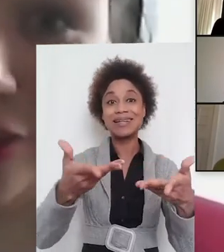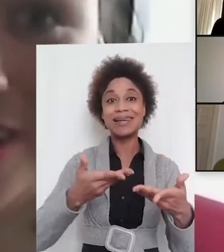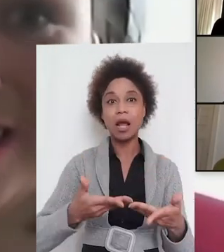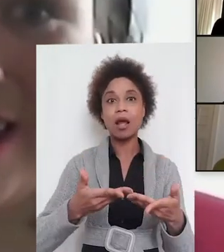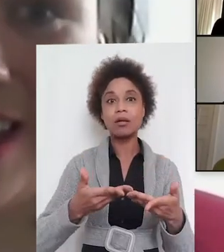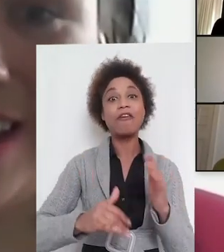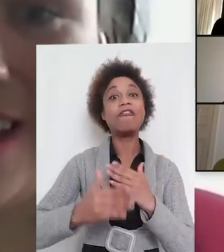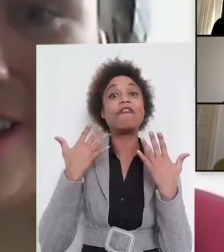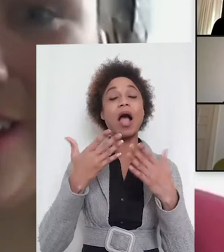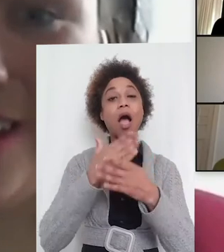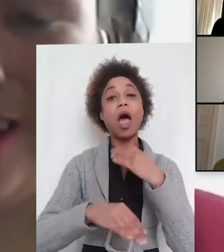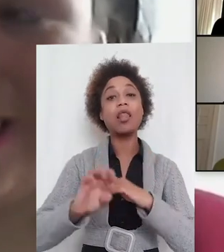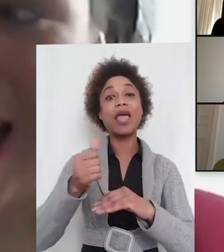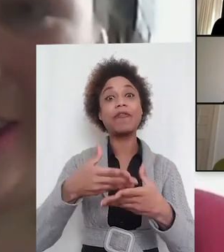uitverkocht.